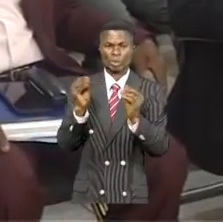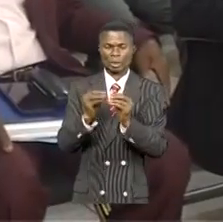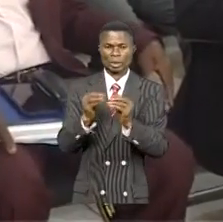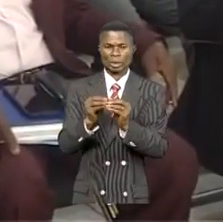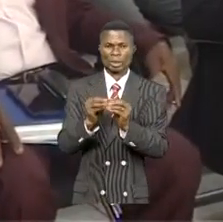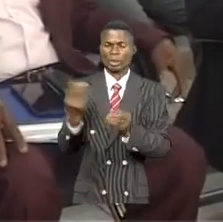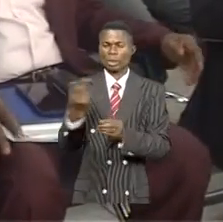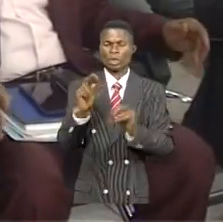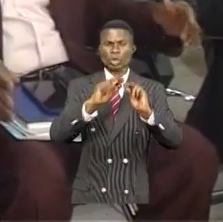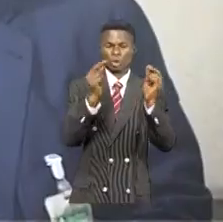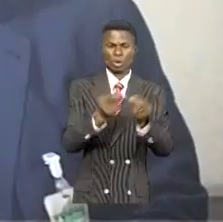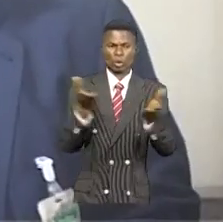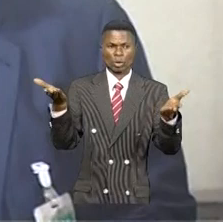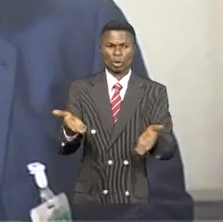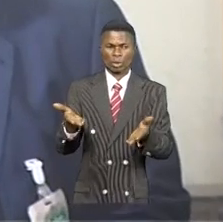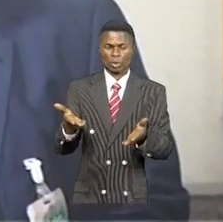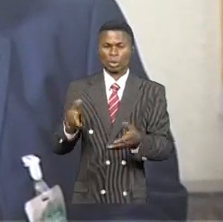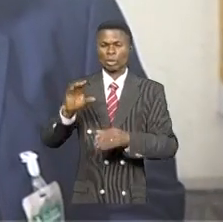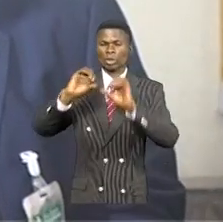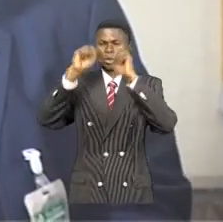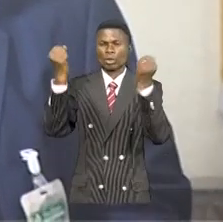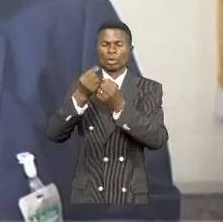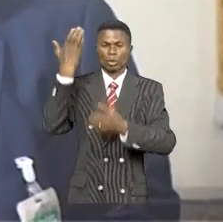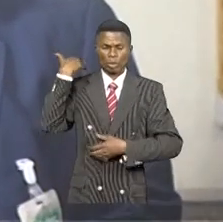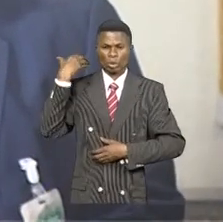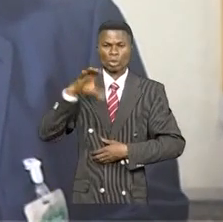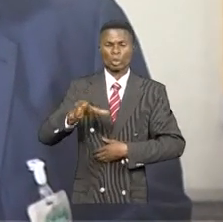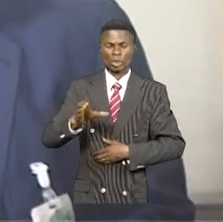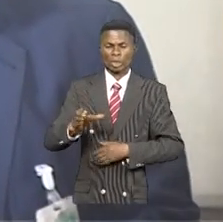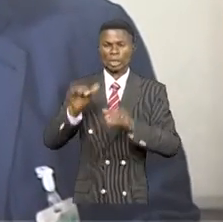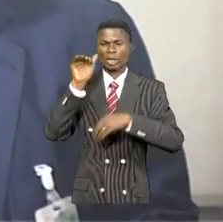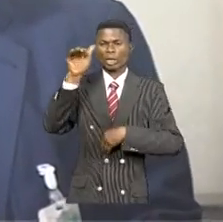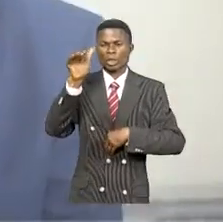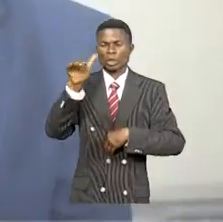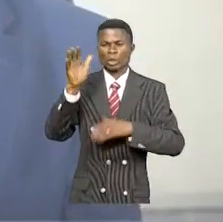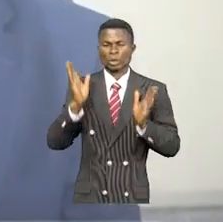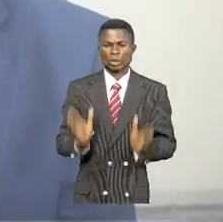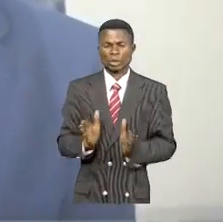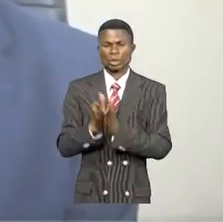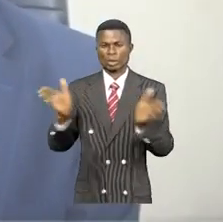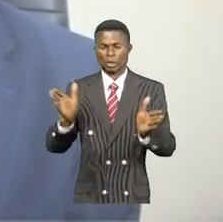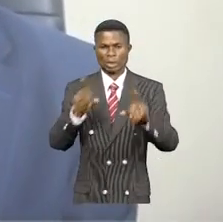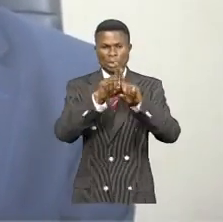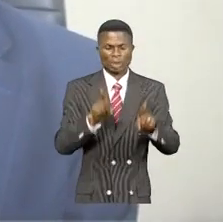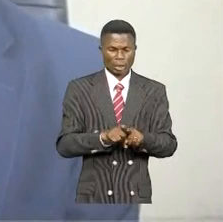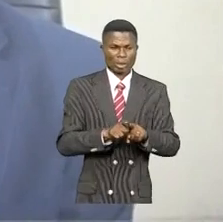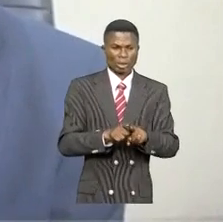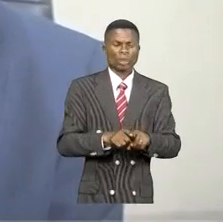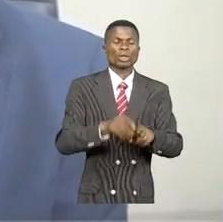deux parties représentées pour la régie des eaux par son directeur général Clément Moubiaï-Kanchama et le directeur général de la